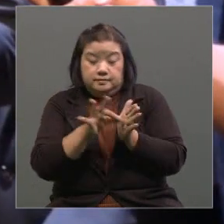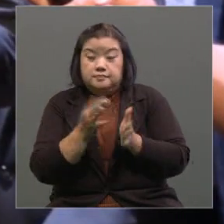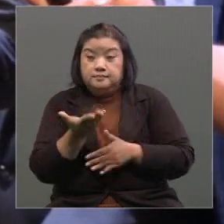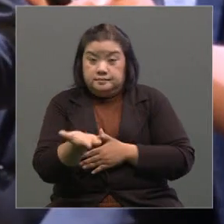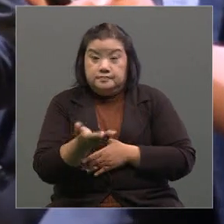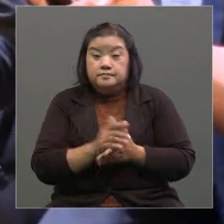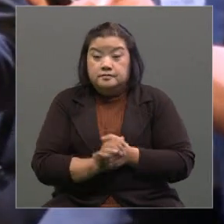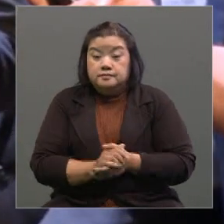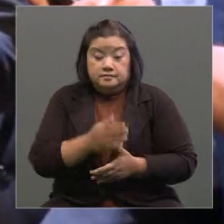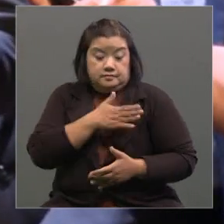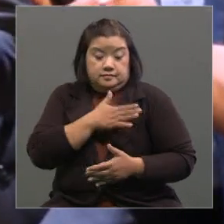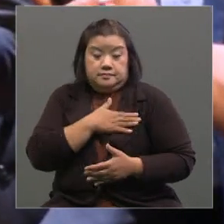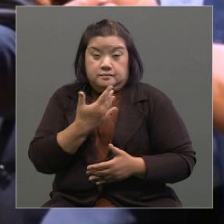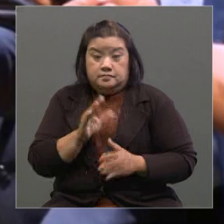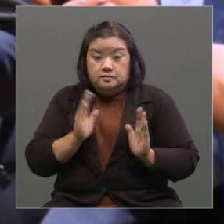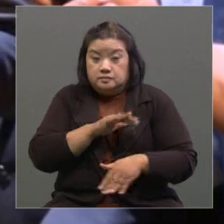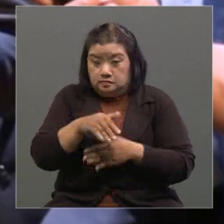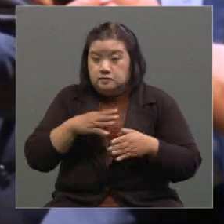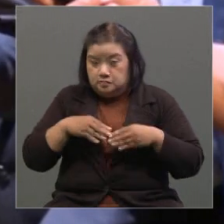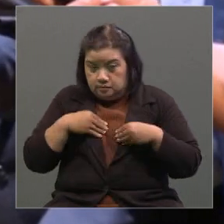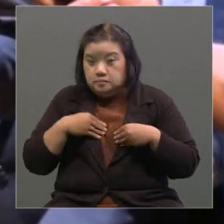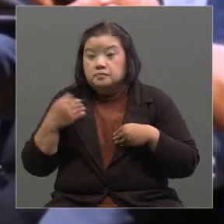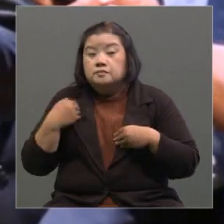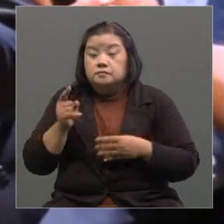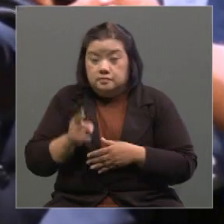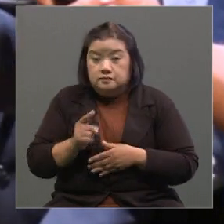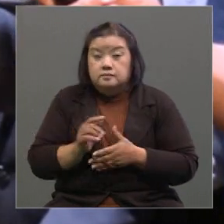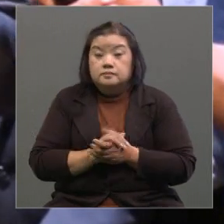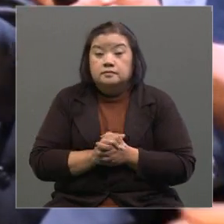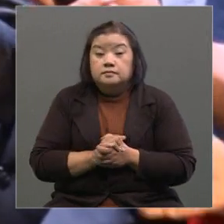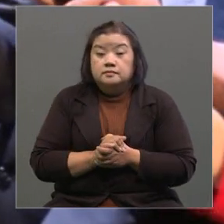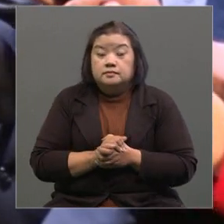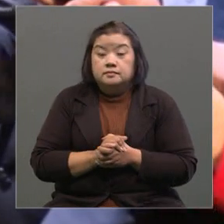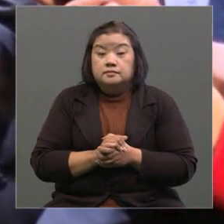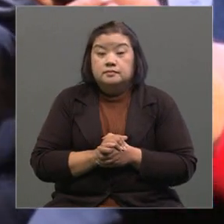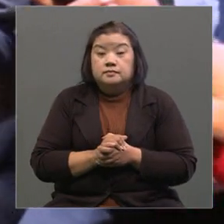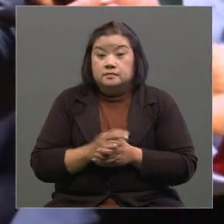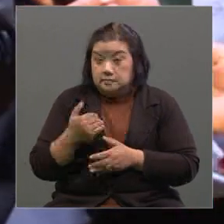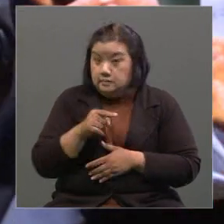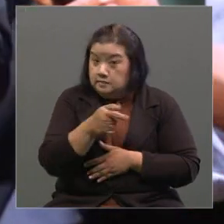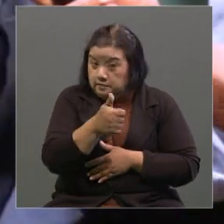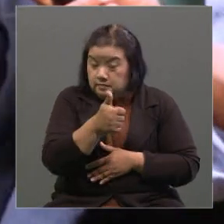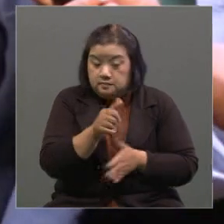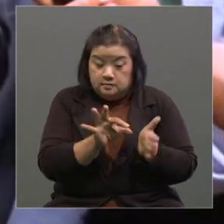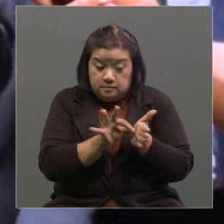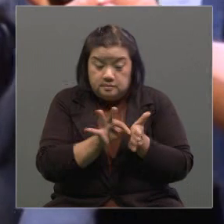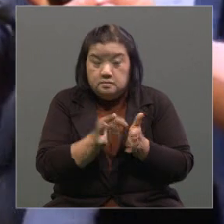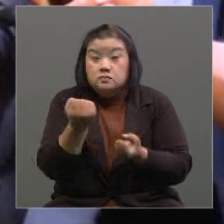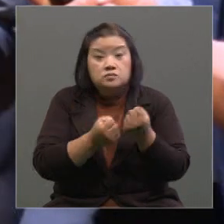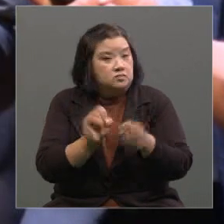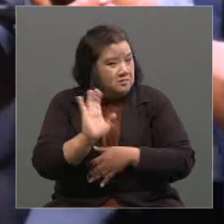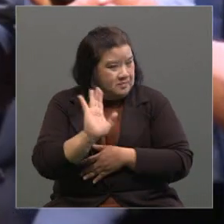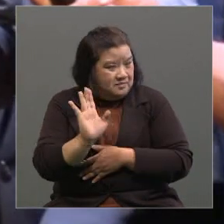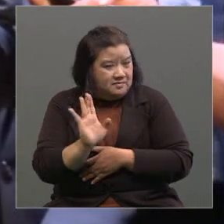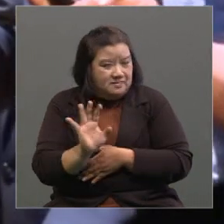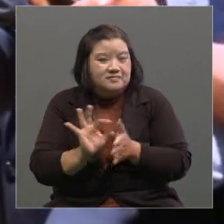เกิดแรงจูงใจแล้วก็ถึงก็มีส่วนร่วมในการเนี่ยติ๊กเกอร์ตัวใหม่นี่ติ๊กเกอร์ดีติ๊กเกอร์ดีนะที่ทำแบบอย่างน้อยมีส่